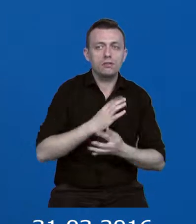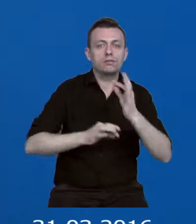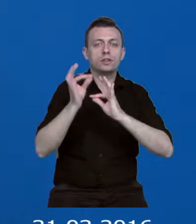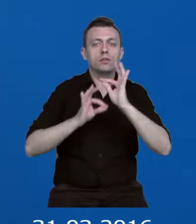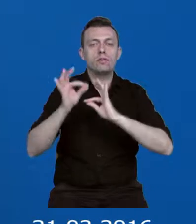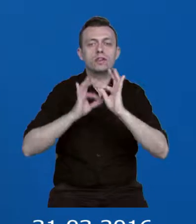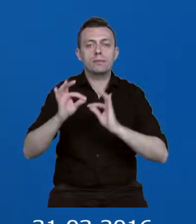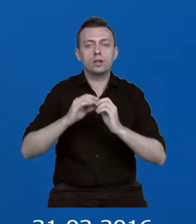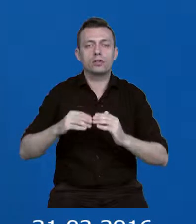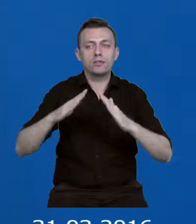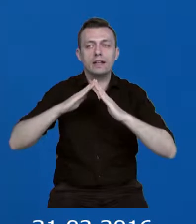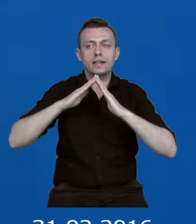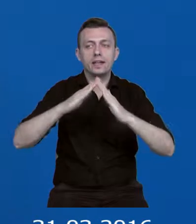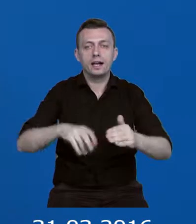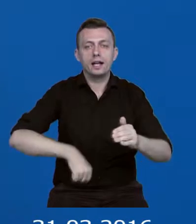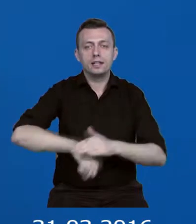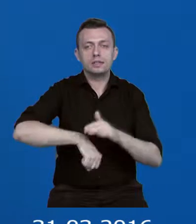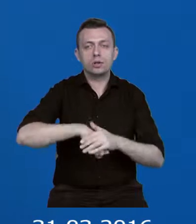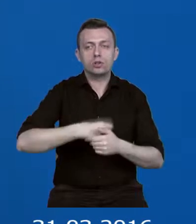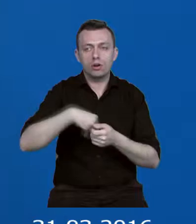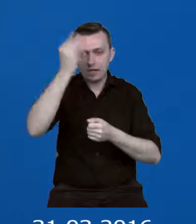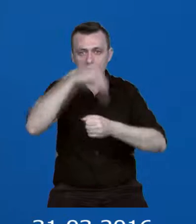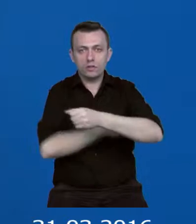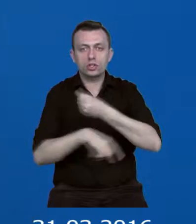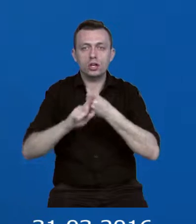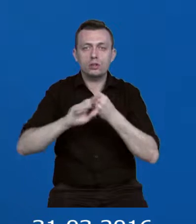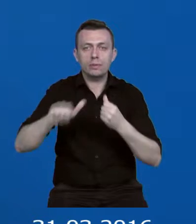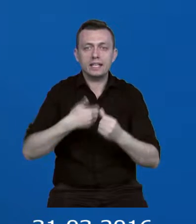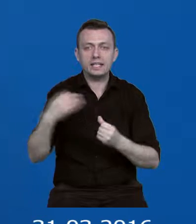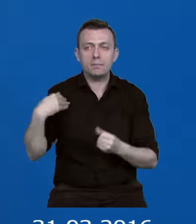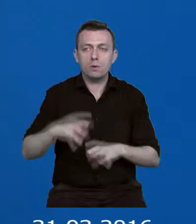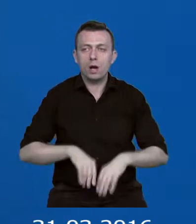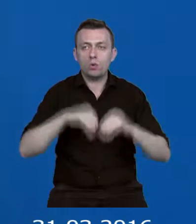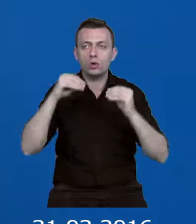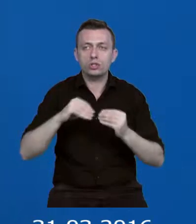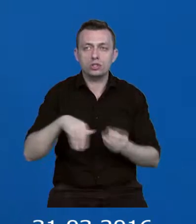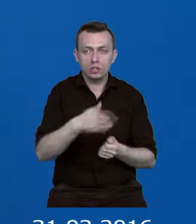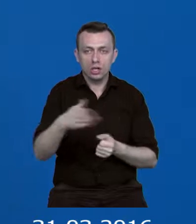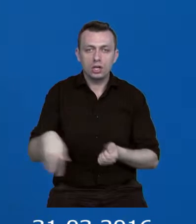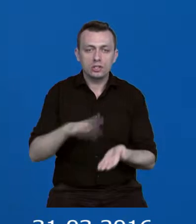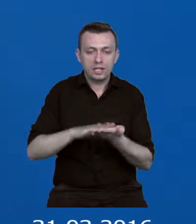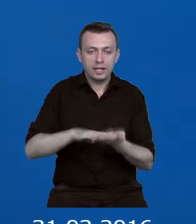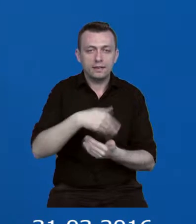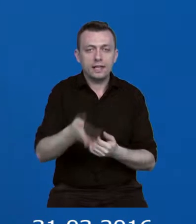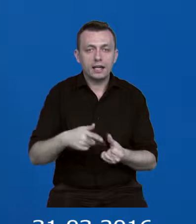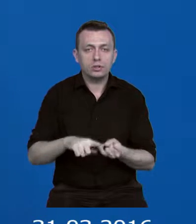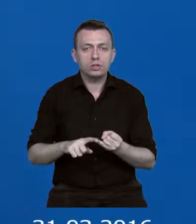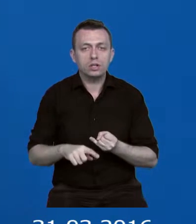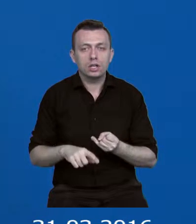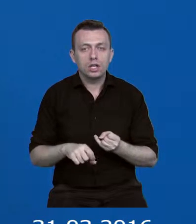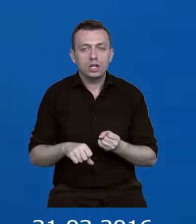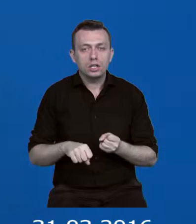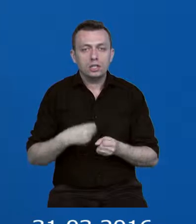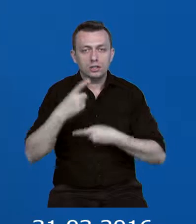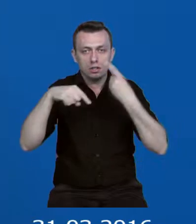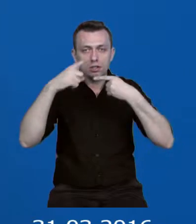hali sportowej w szkole podstawowej nr 1 odbyła się dziś uroczystość wręczenia nagród i wyróżnień prezydenta miasta Kutno w